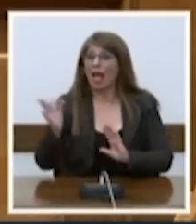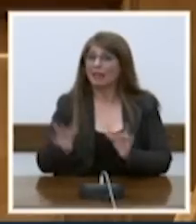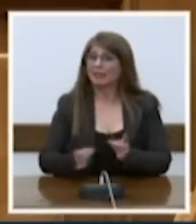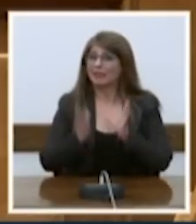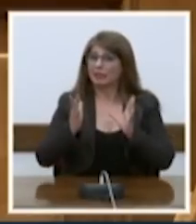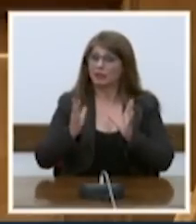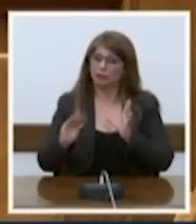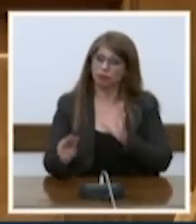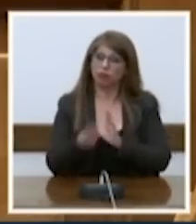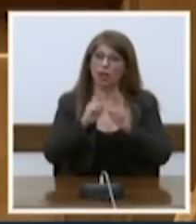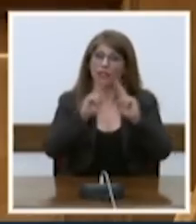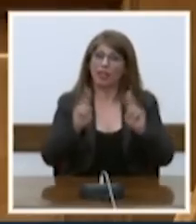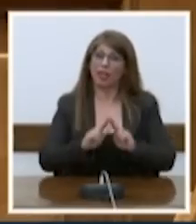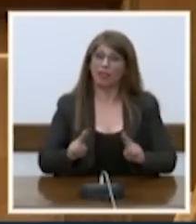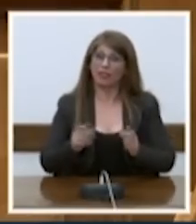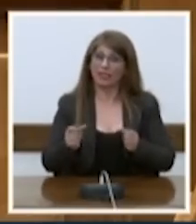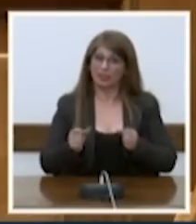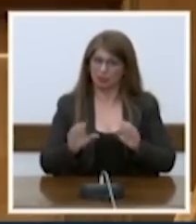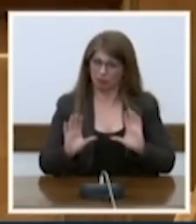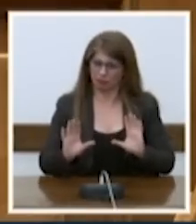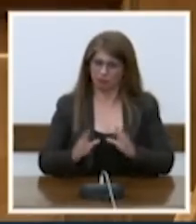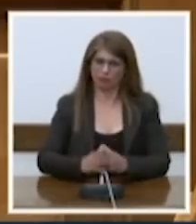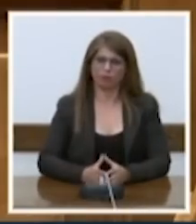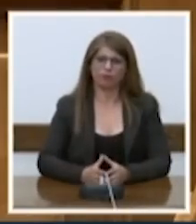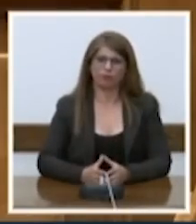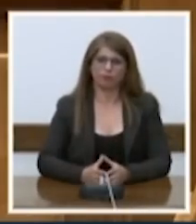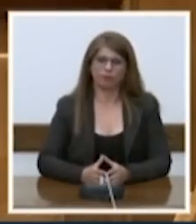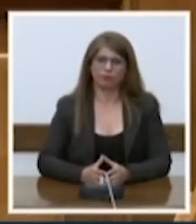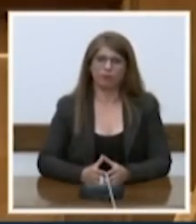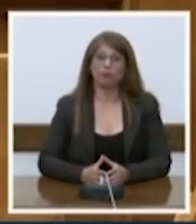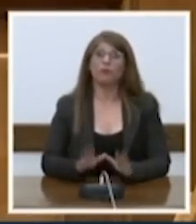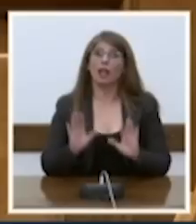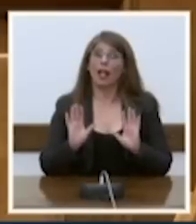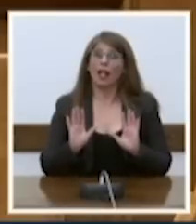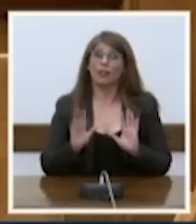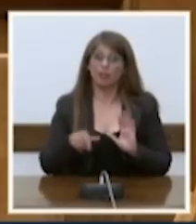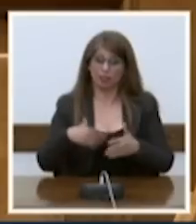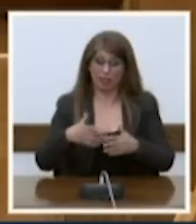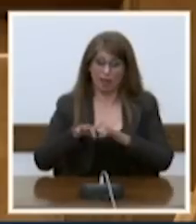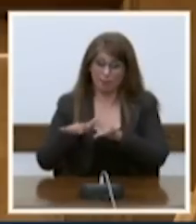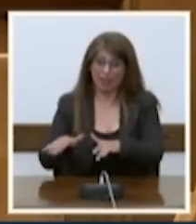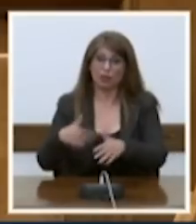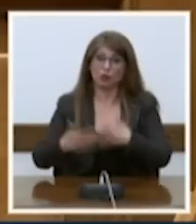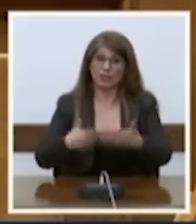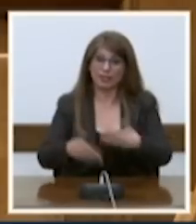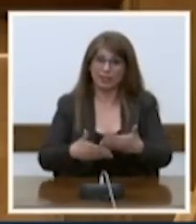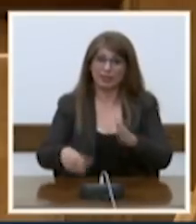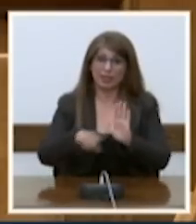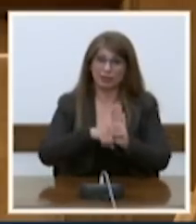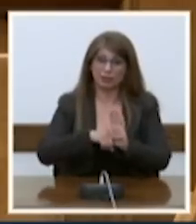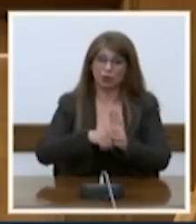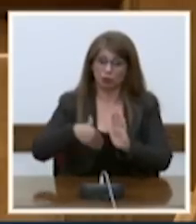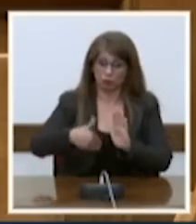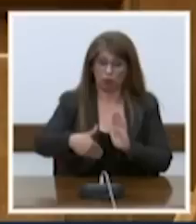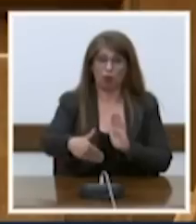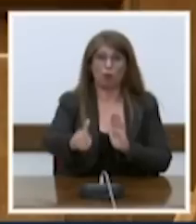εκδήλωσης διεθνούς κρίσης. Δεν θα επιδράσουν λοιπόν αυτές οι εξελίξεις αρνητικά το επόμενο